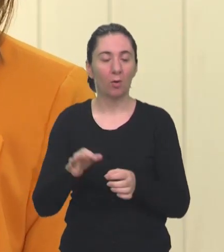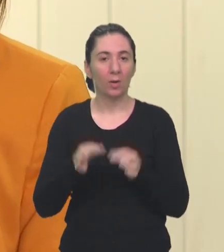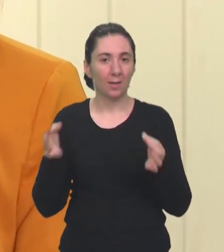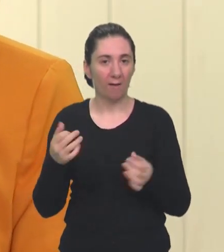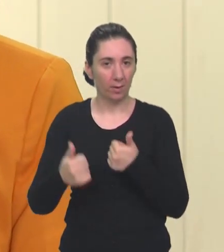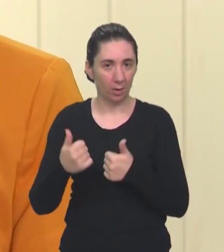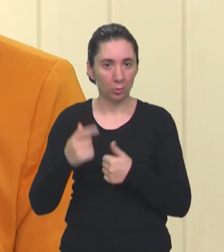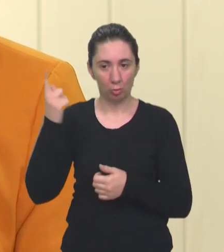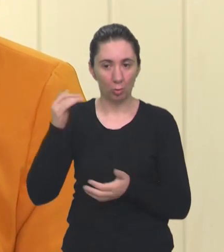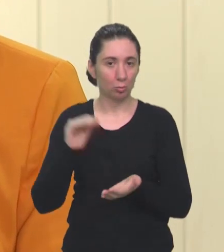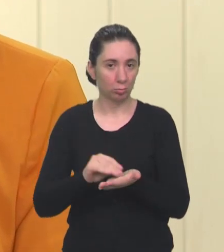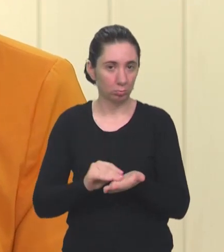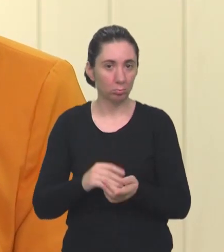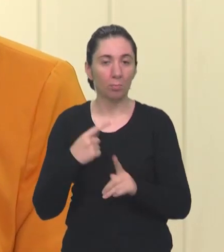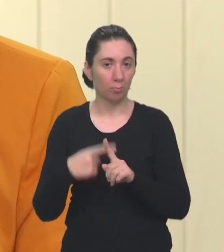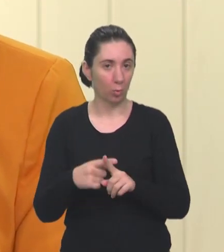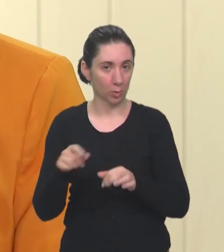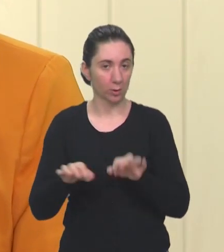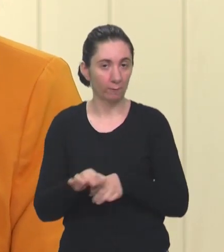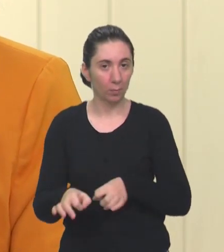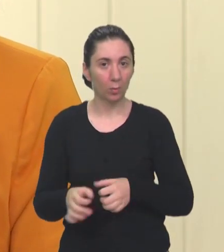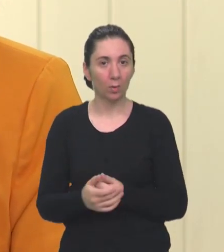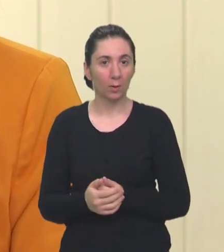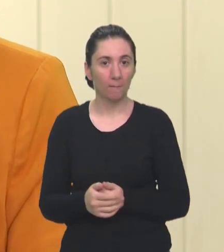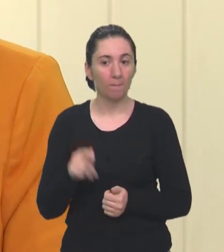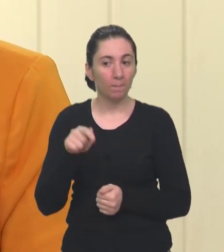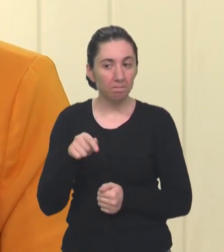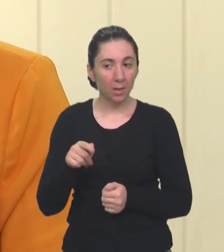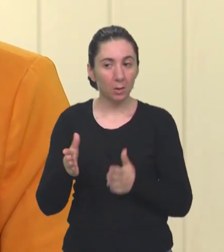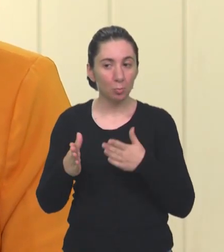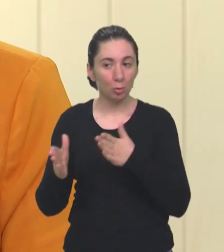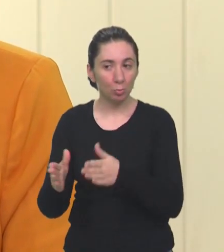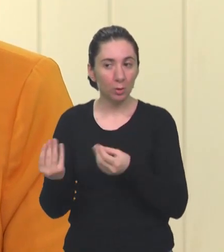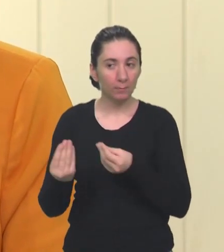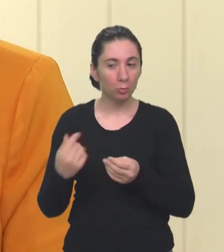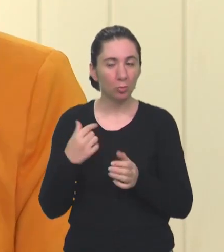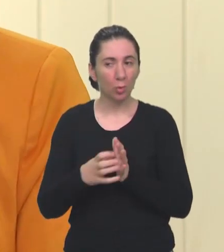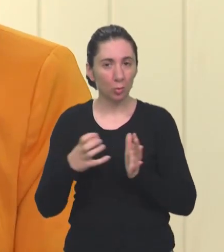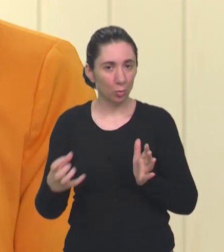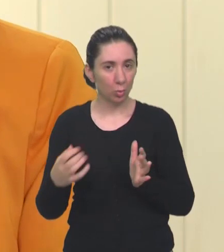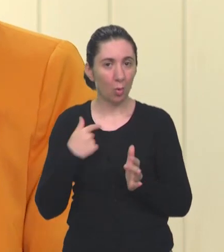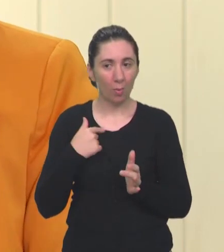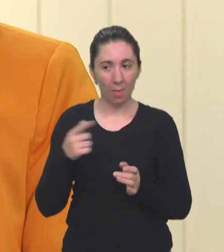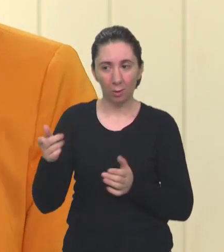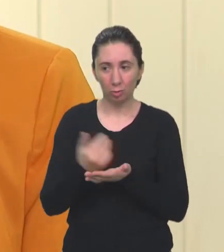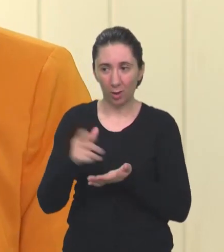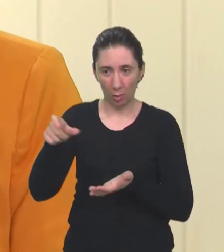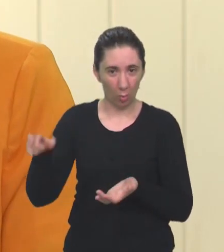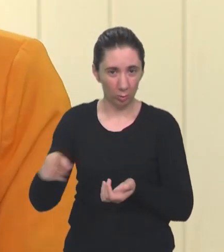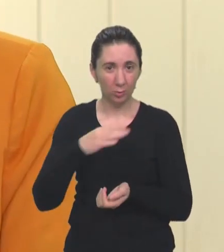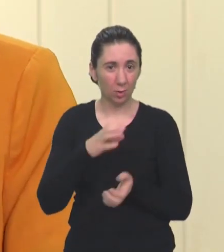natječaj i oni su ga ocijenili kao iznimno pozitivnim. Njega smo eto usmjerili na nešto što nas već dugo, u stvari naše korisnike već